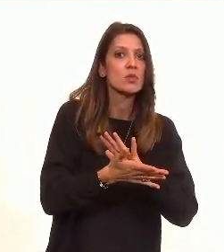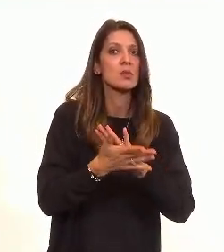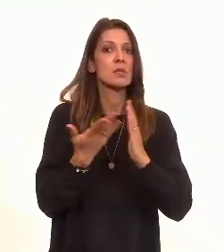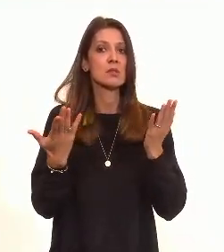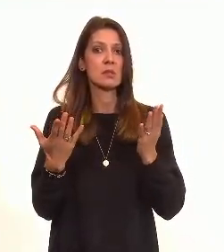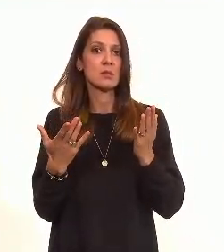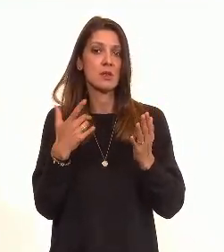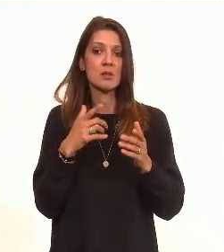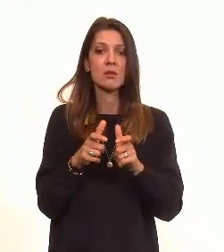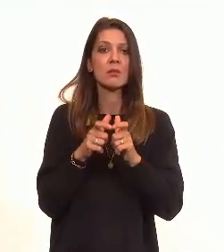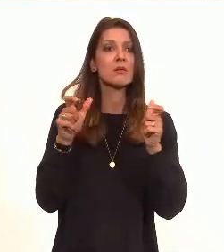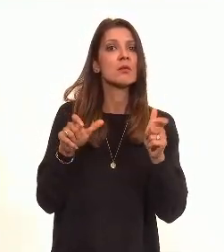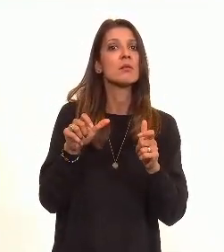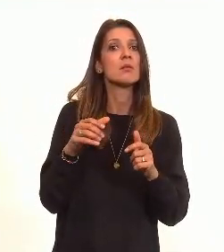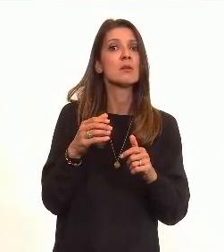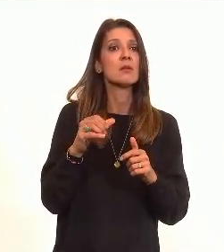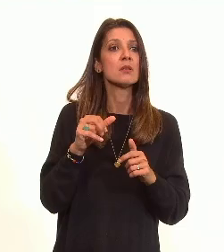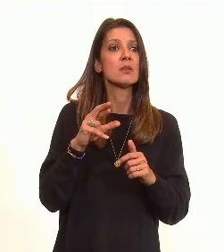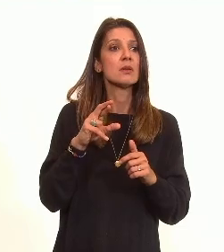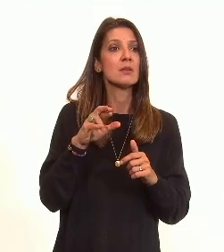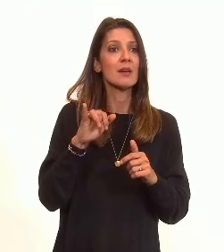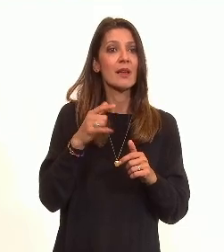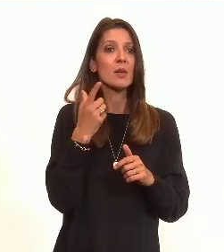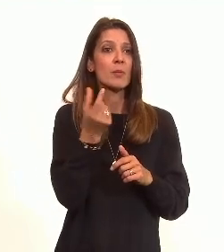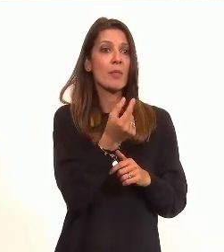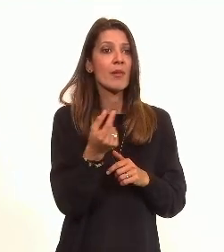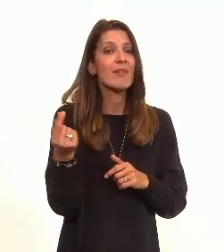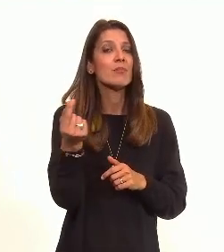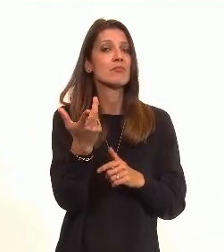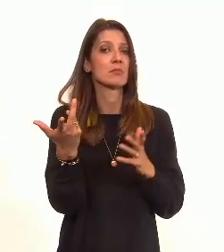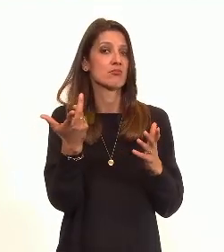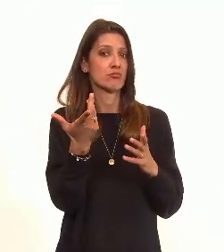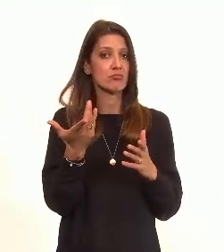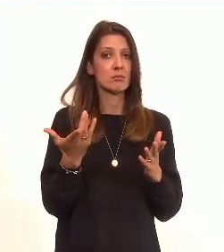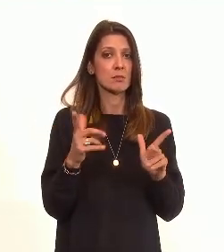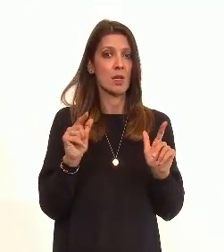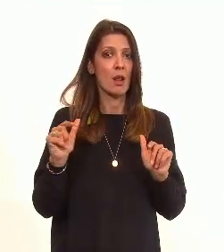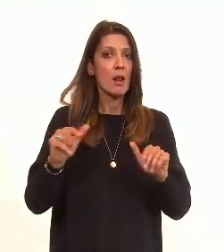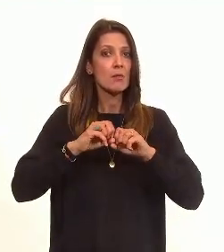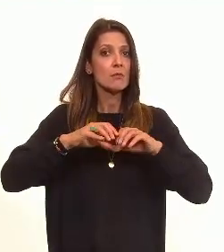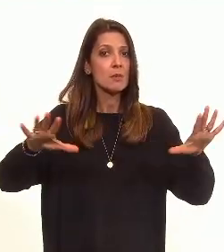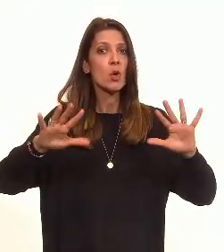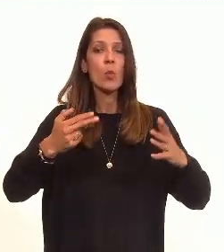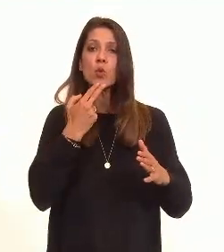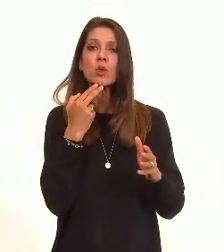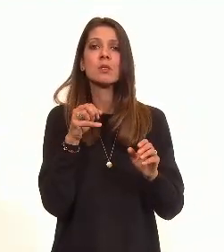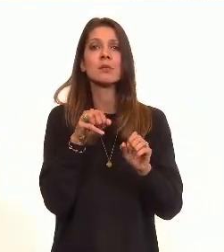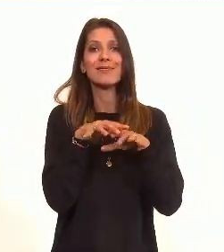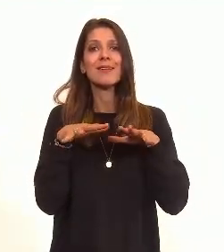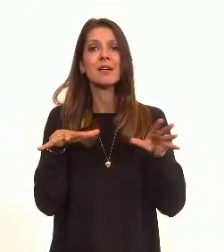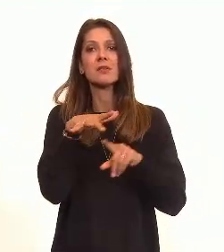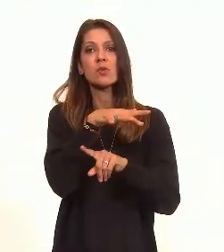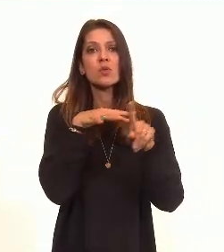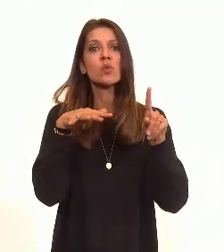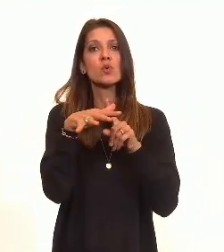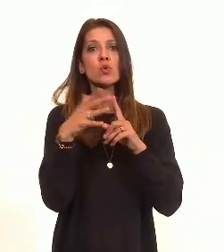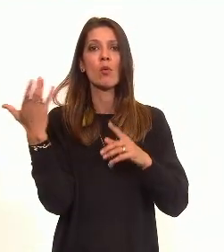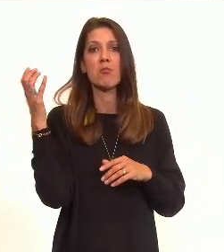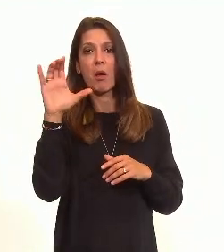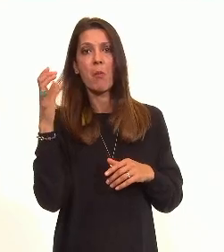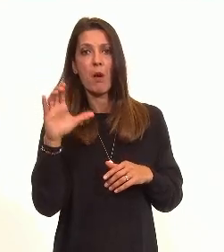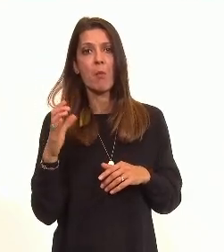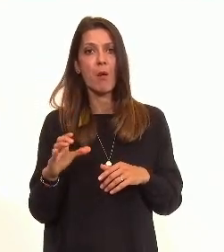les autoreprésentants. Les professionnels des CREAI et sur toutes ces composantes du Serious Game ont été donc des facilitateurs